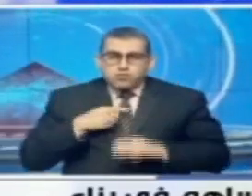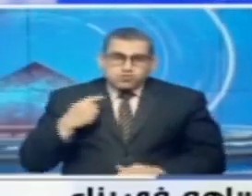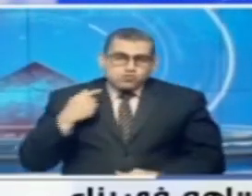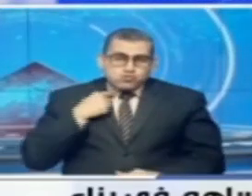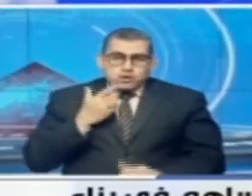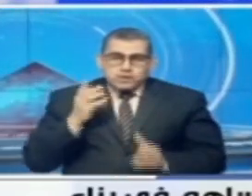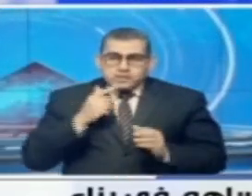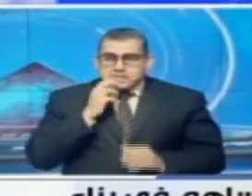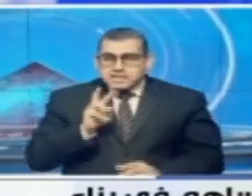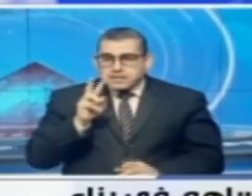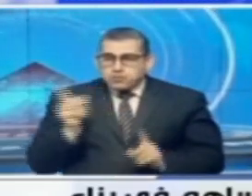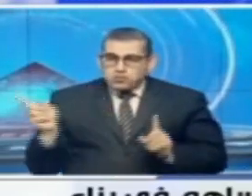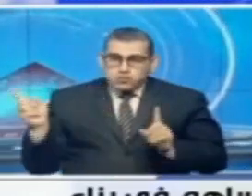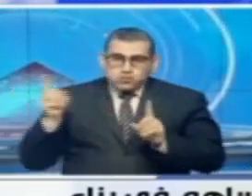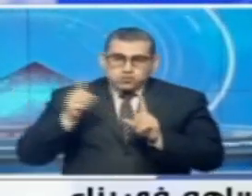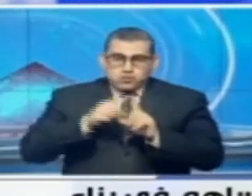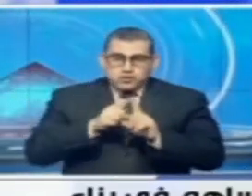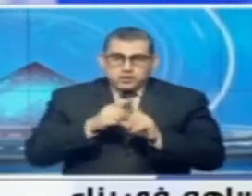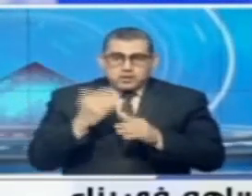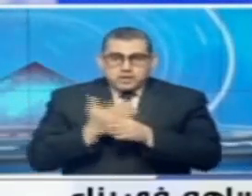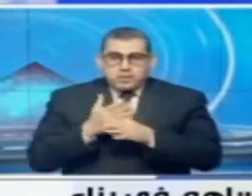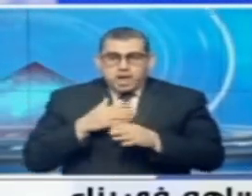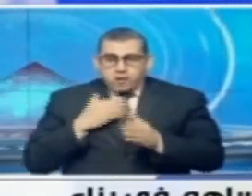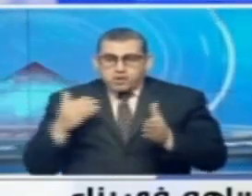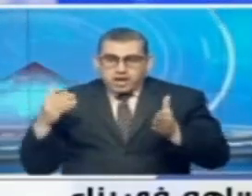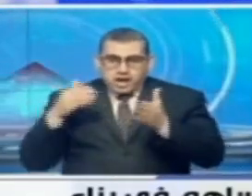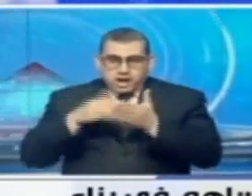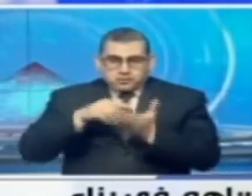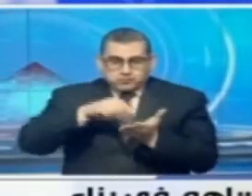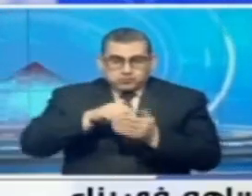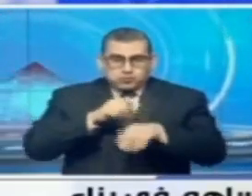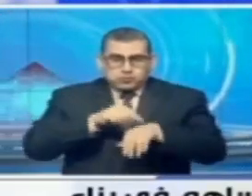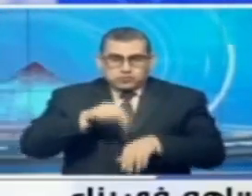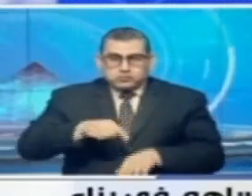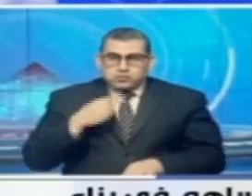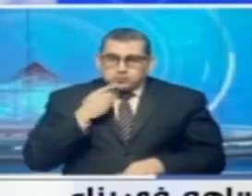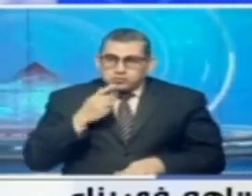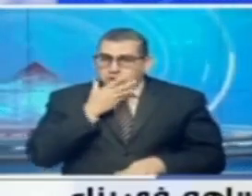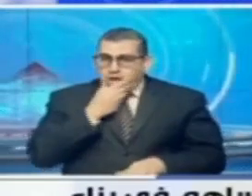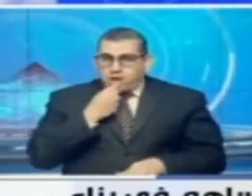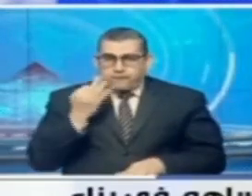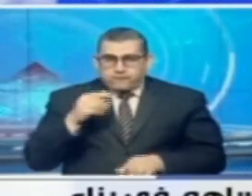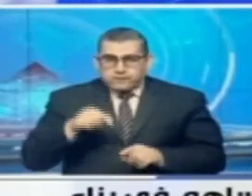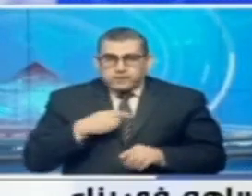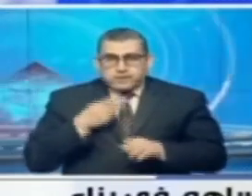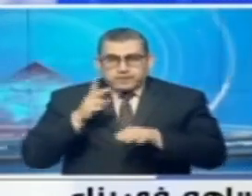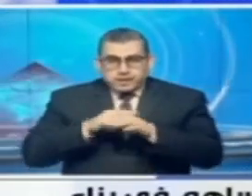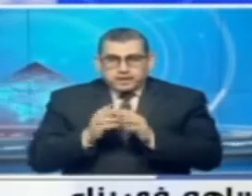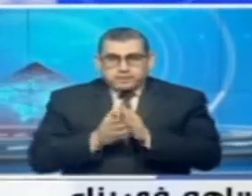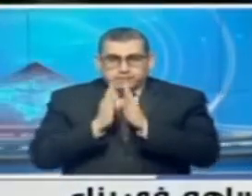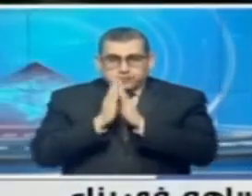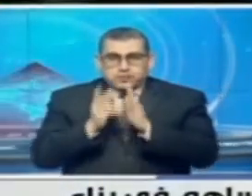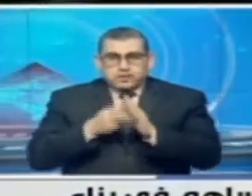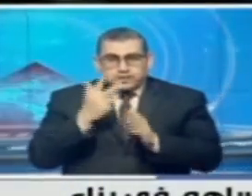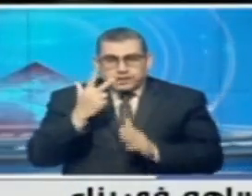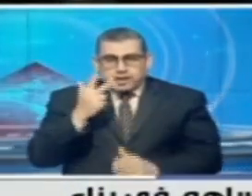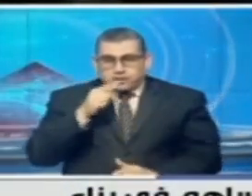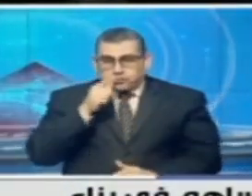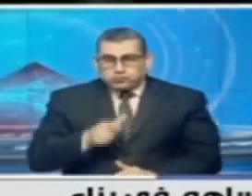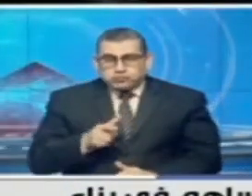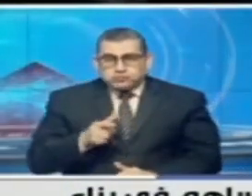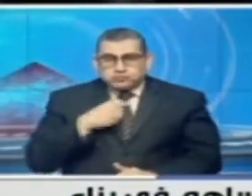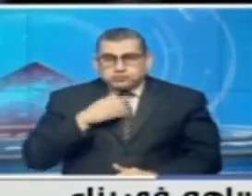خلال 7 سنين اللي فاتوا عشان نصل إلى هذه المرحلة. فاسمحوا لي مرة تانية وثالثة ان احنا